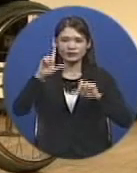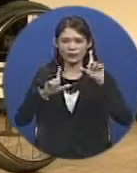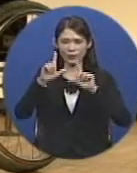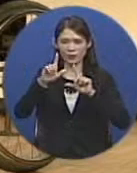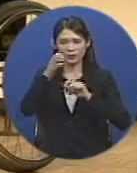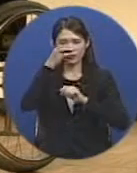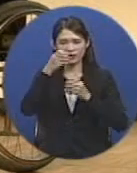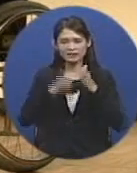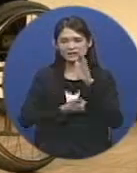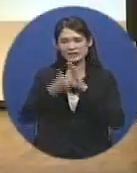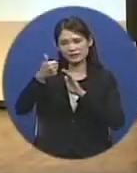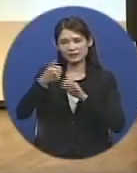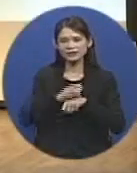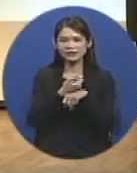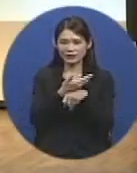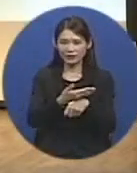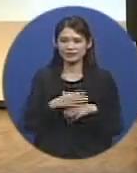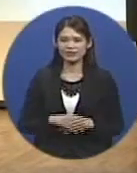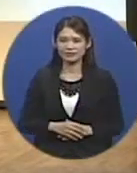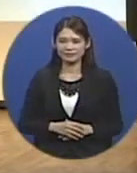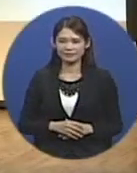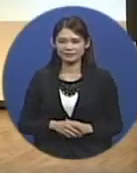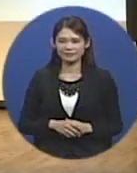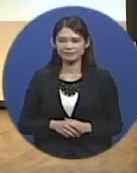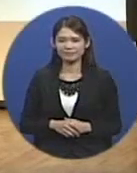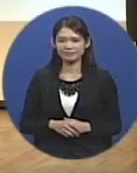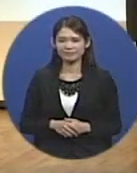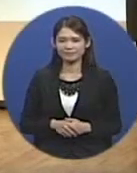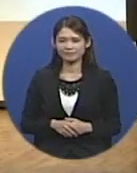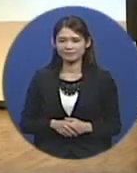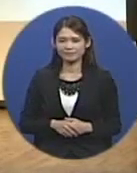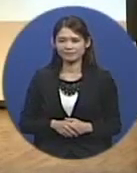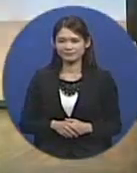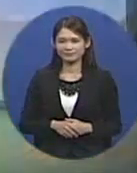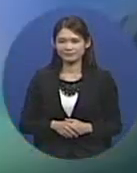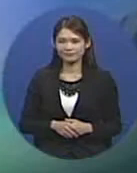희망의 메시지를 전했습니다. 제주에서 복지TV 뉴스 추현주입니다.